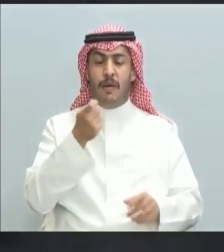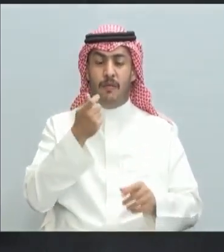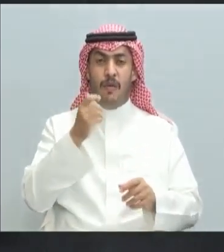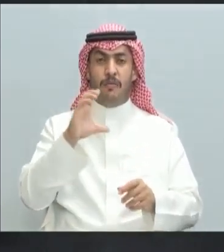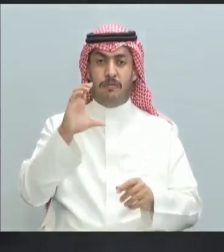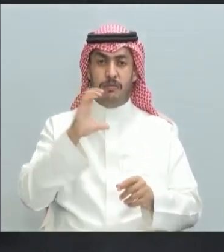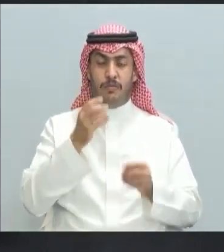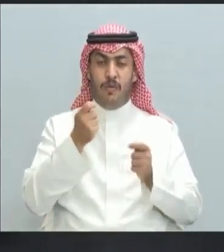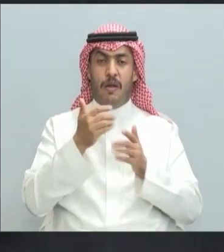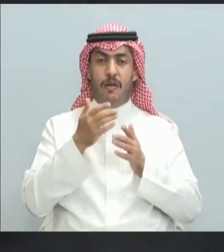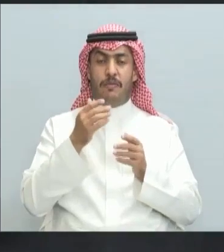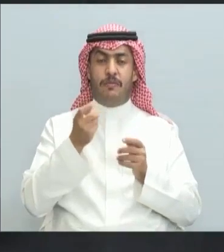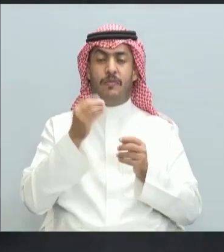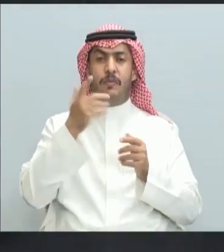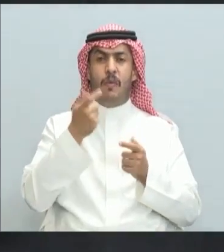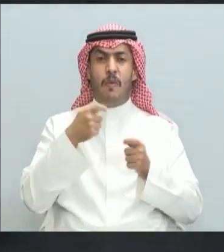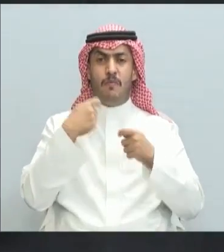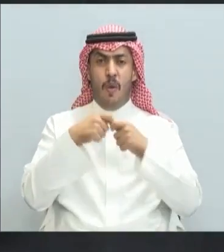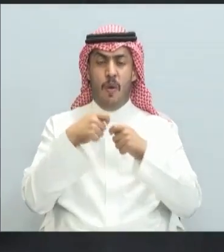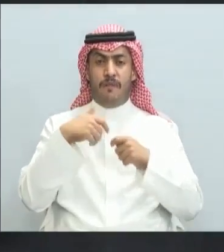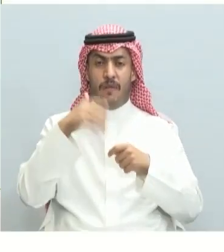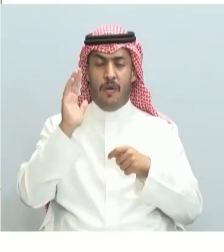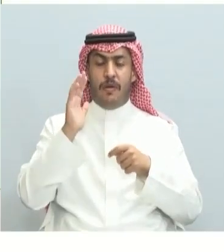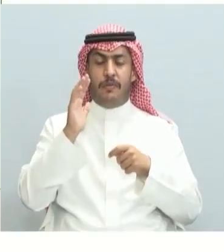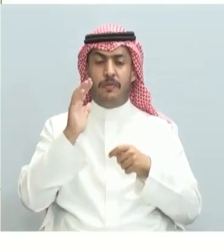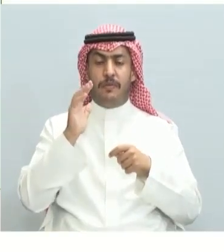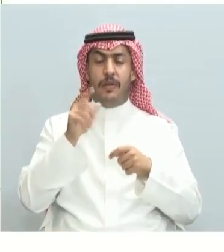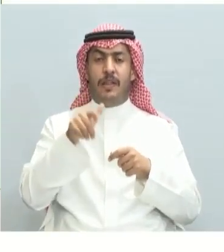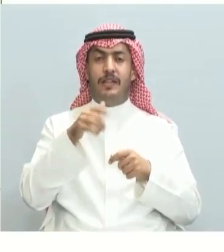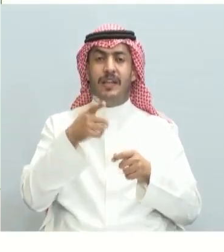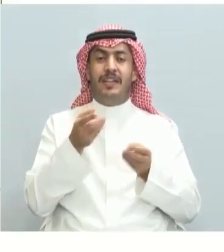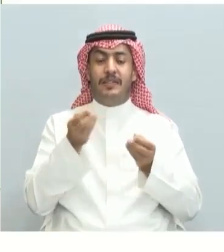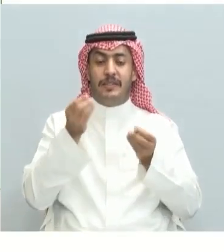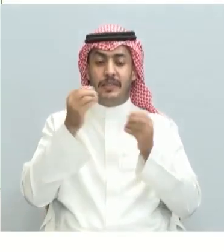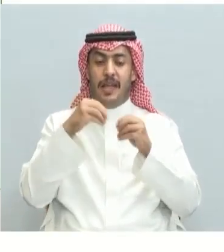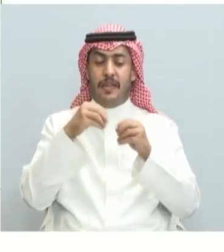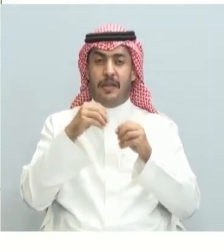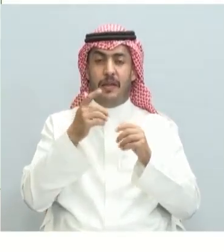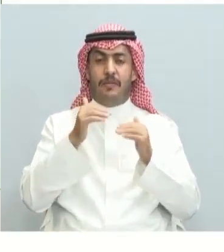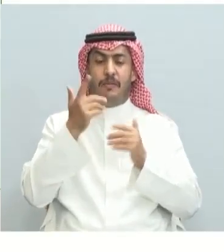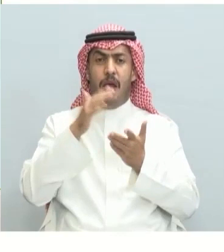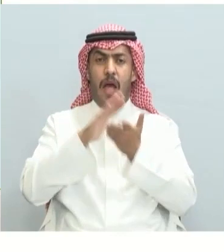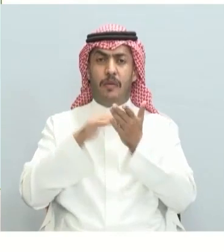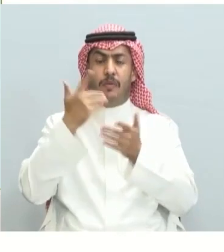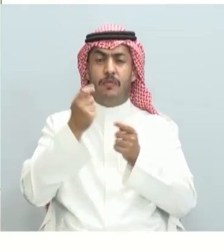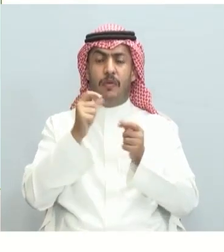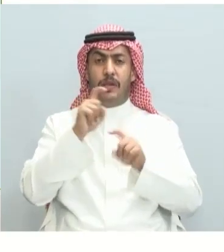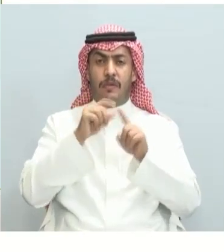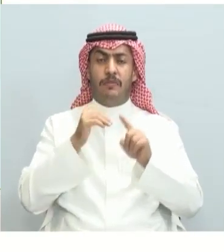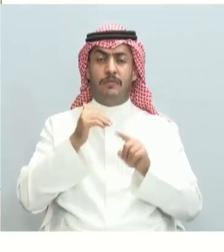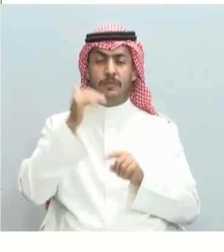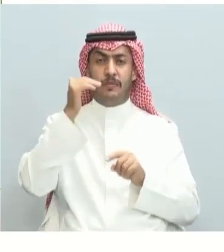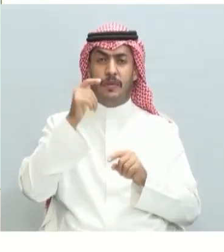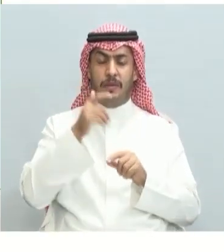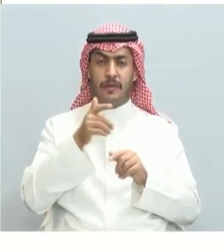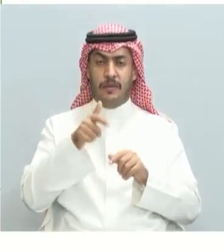جدا كبير قد يكون بالملايين ايضا الجداره الائتمانيه وحجم المخاطره فيه مرتفع فهنا